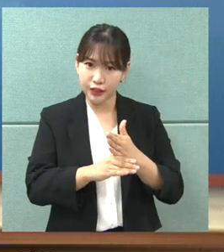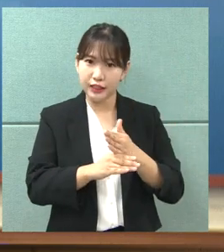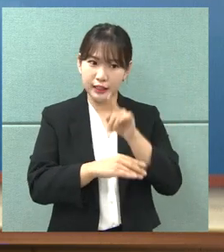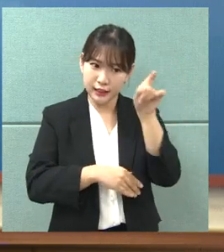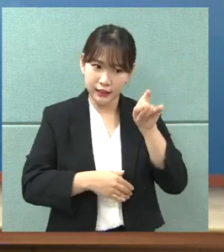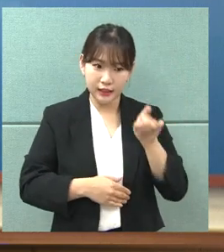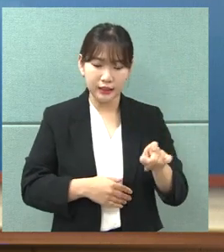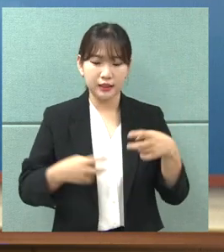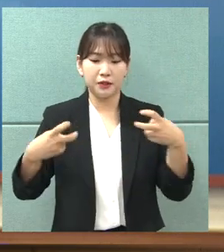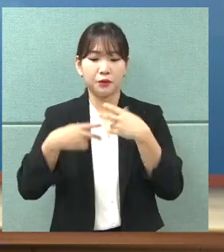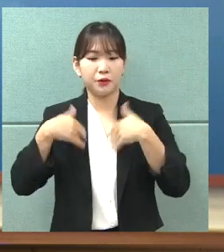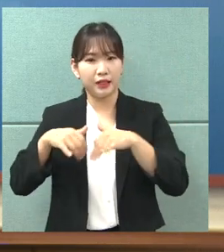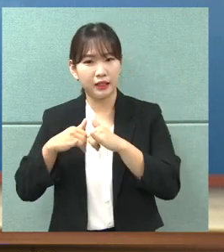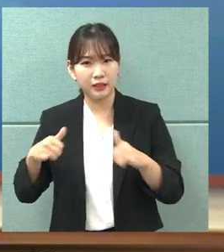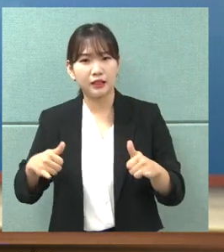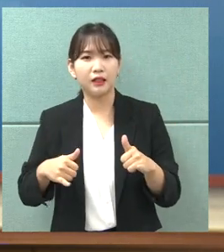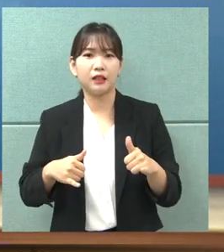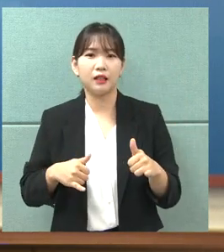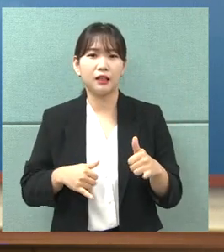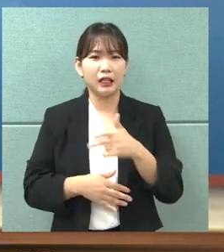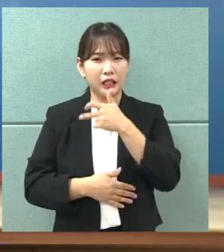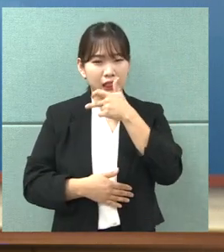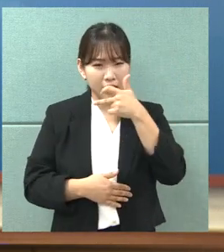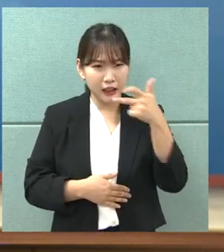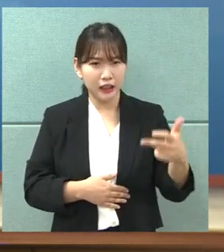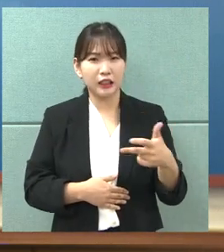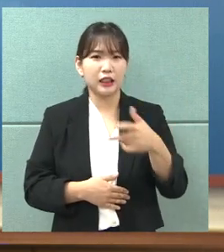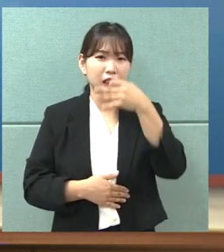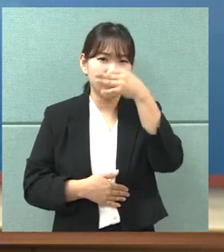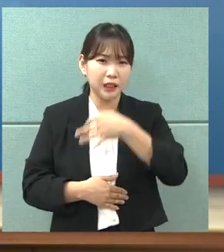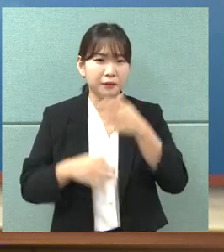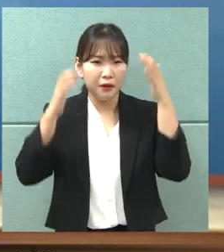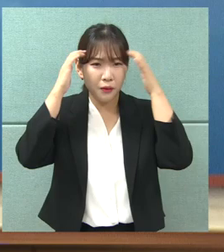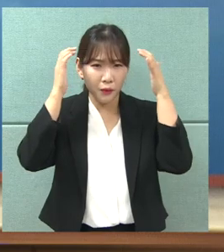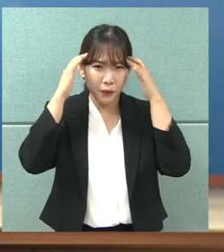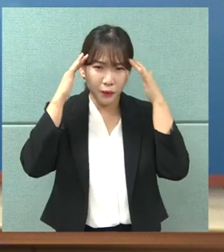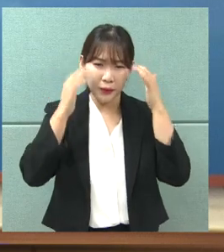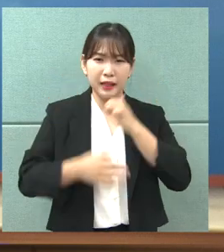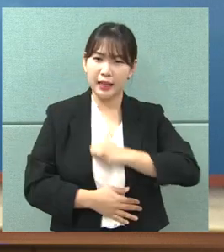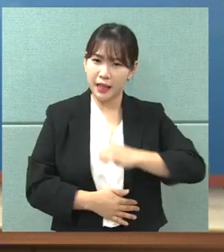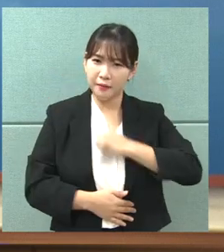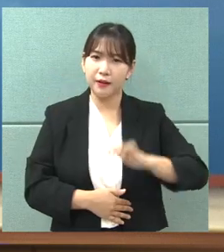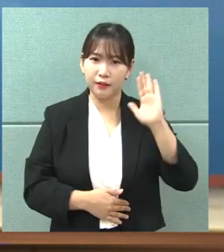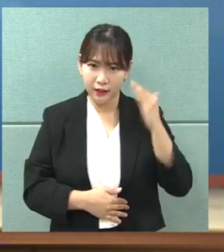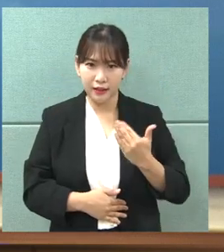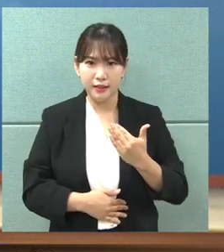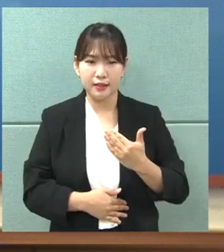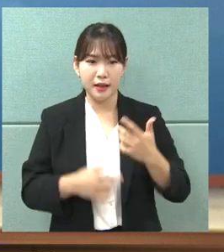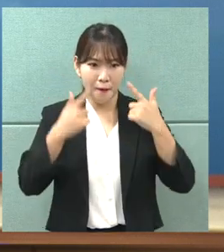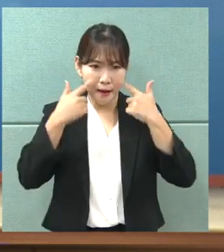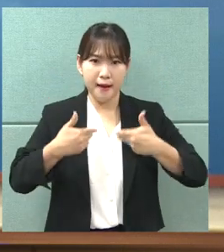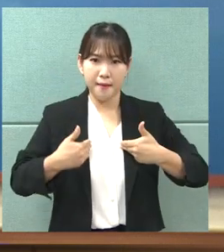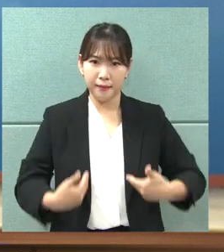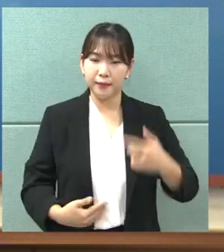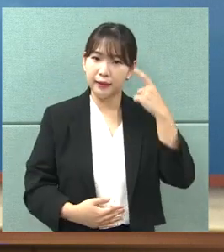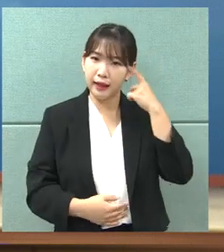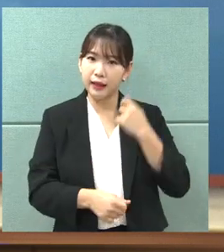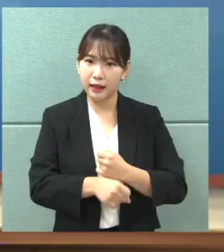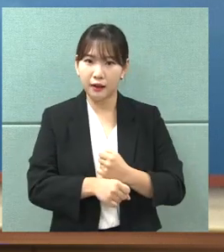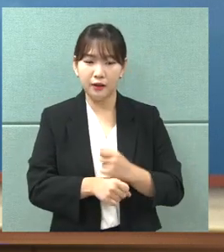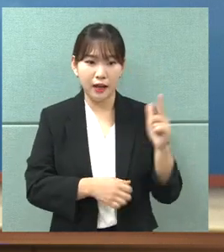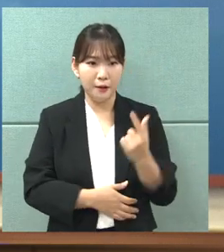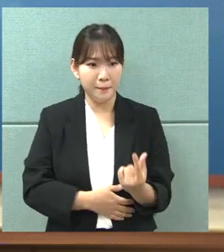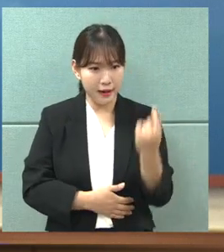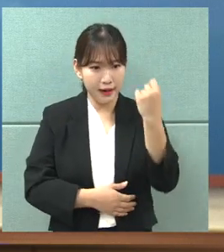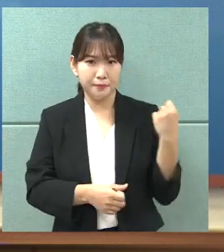교통약자들이 얼마나 큰 고통을 결국 겪을 것인지 냉철하게 생각하시고 하루 빨리